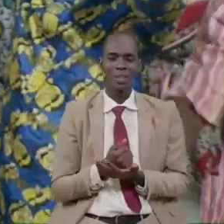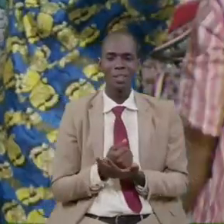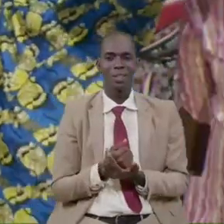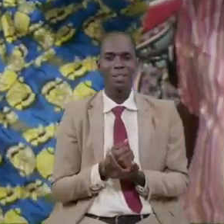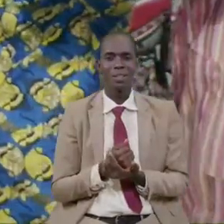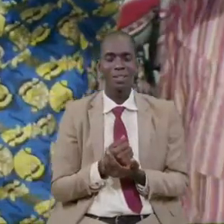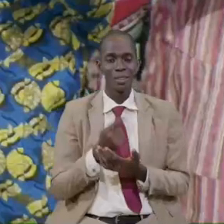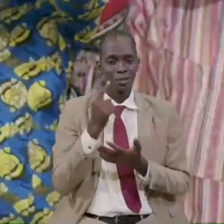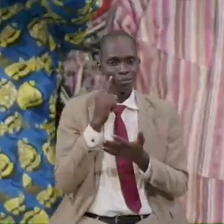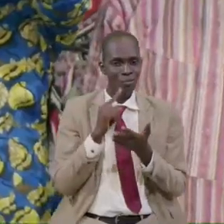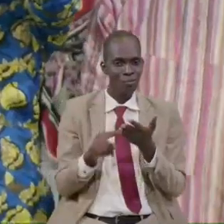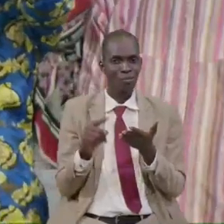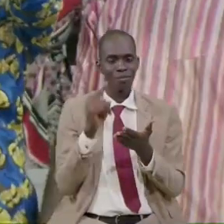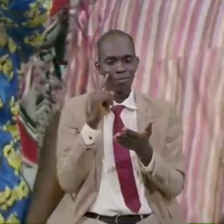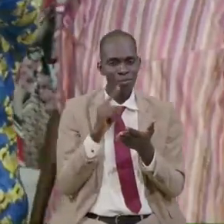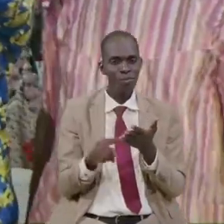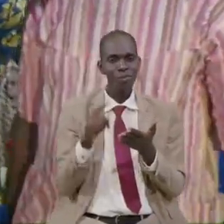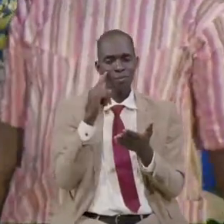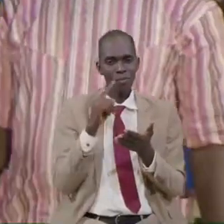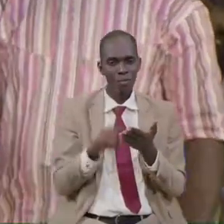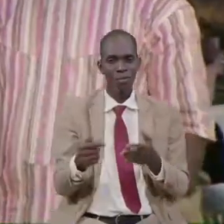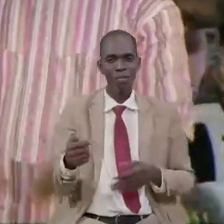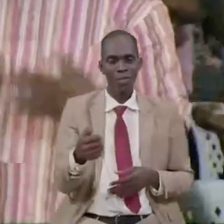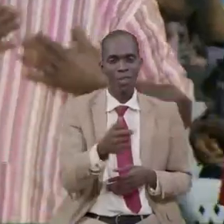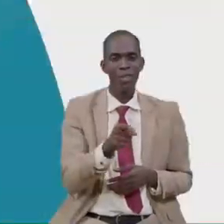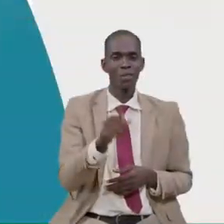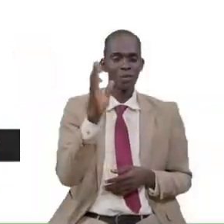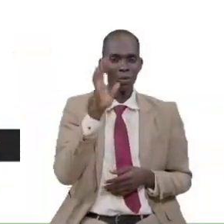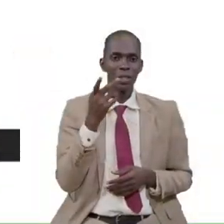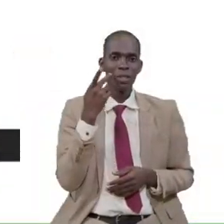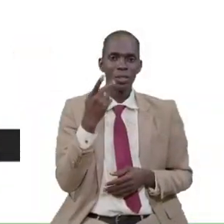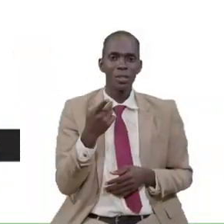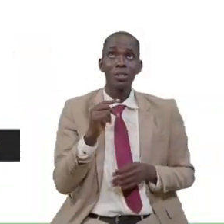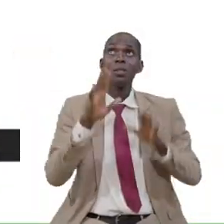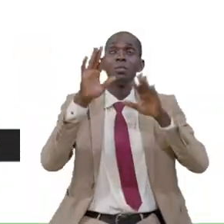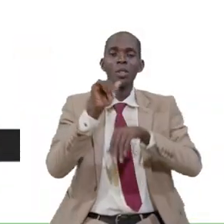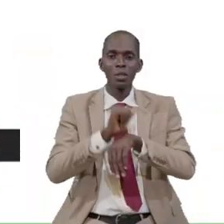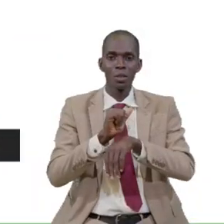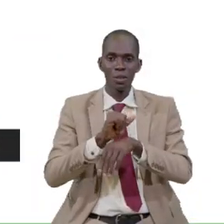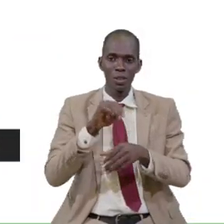Examinez-vous. Vous allez voir le miracle là-bas.